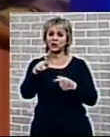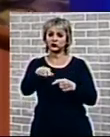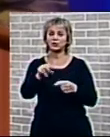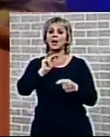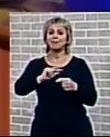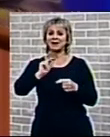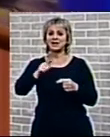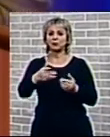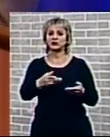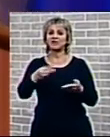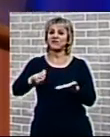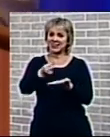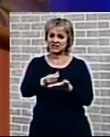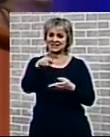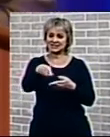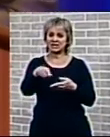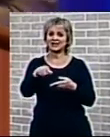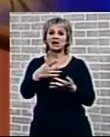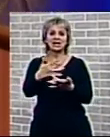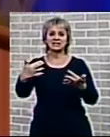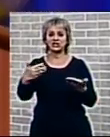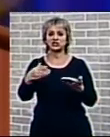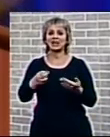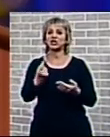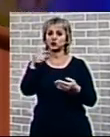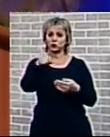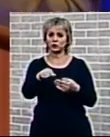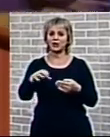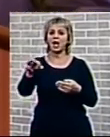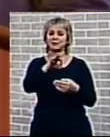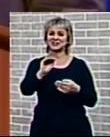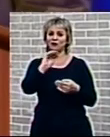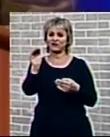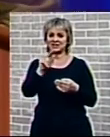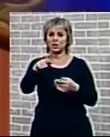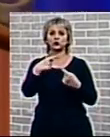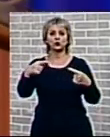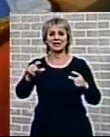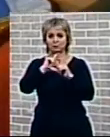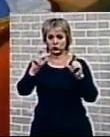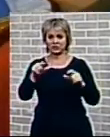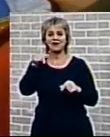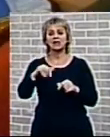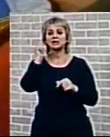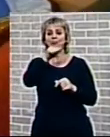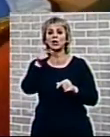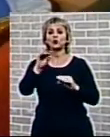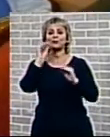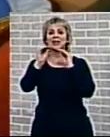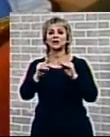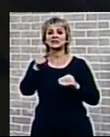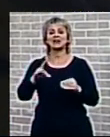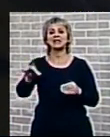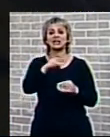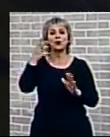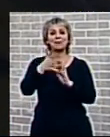право финансироваться из различных источников областного, федерального и других бюджетов. В этом году на благоустройство